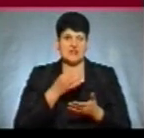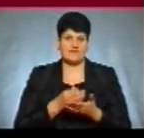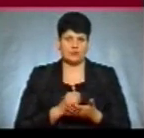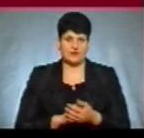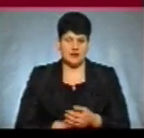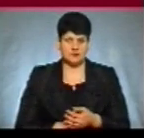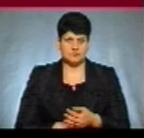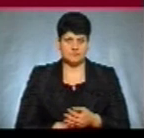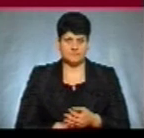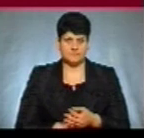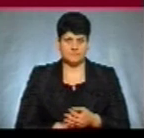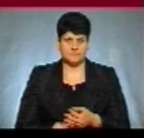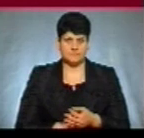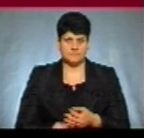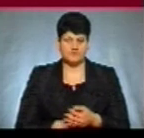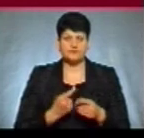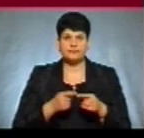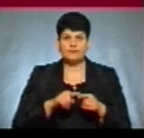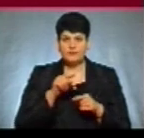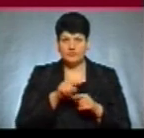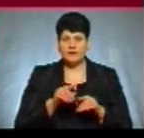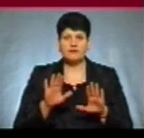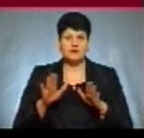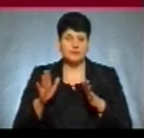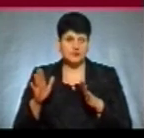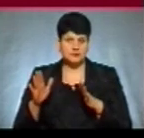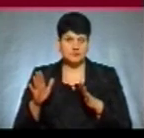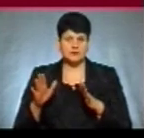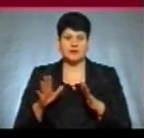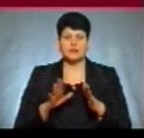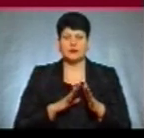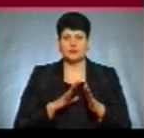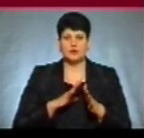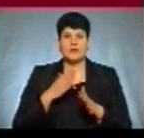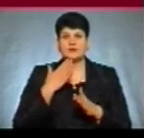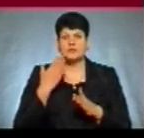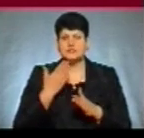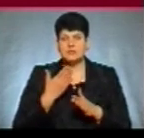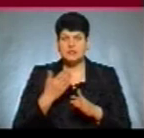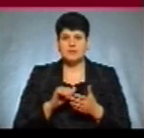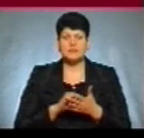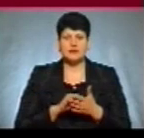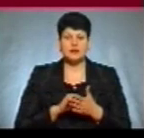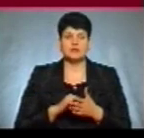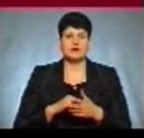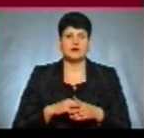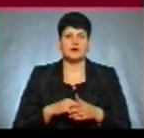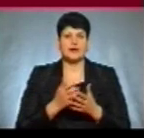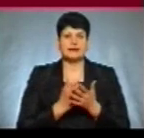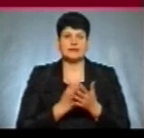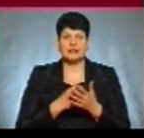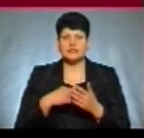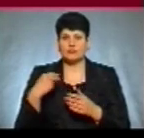відповідальності. Такі випадки стосувалися розповсюдження агітаційних матеріалів кандидатів президента без